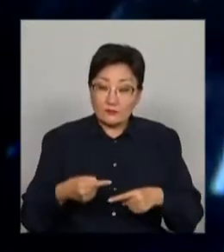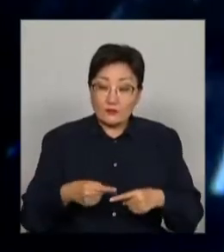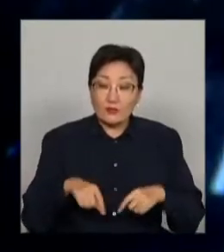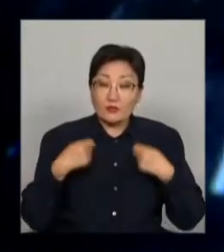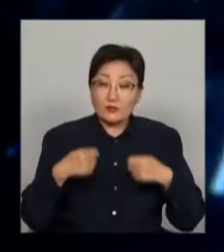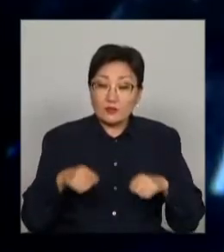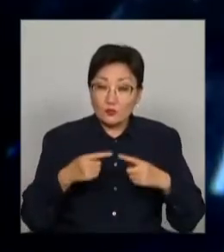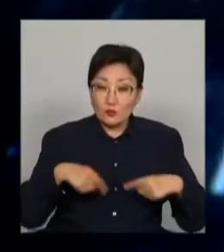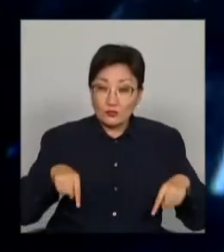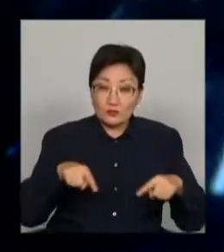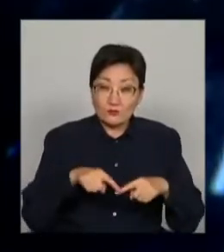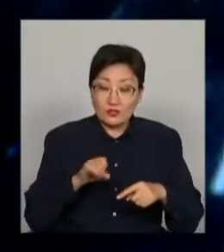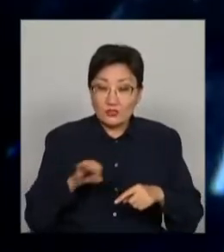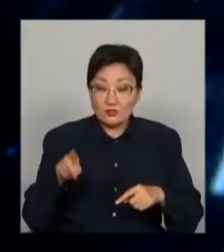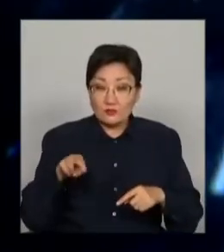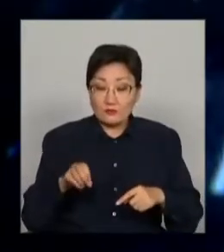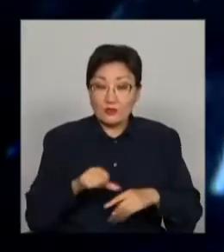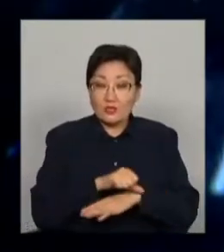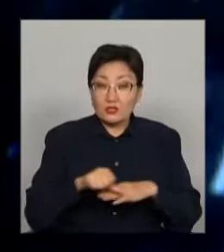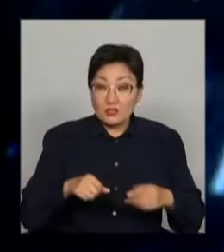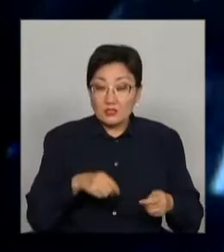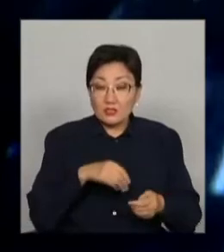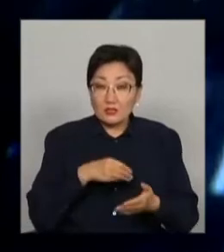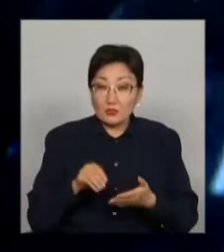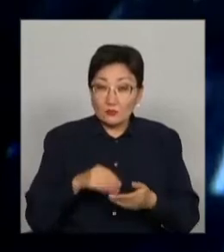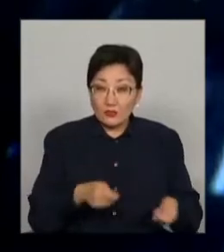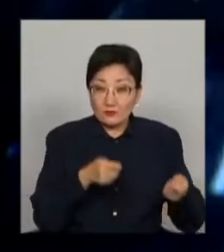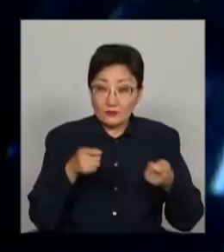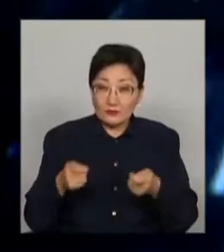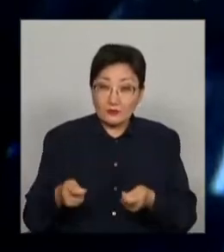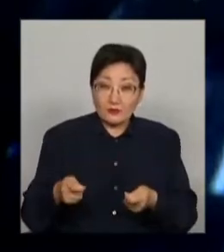сауда орталықтарында және де сырттан келген